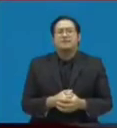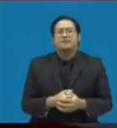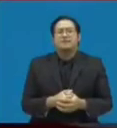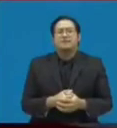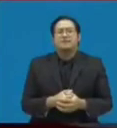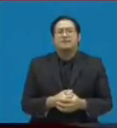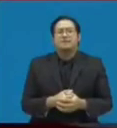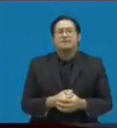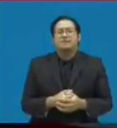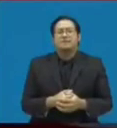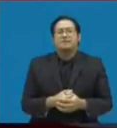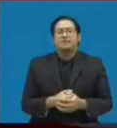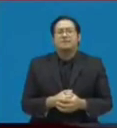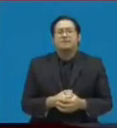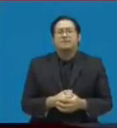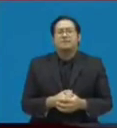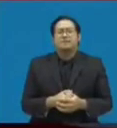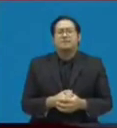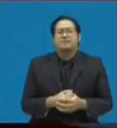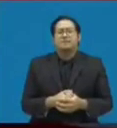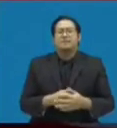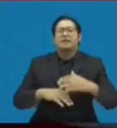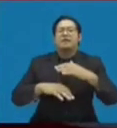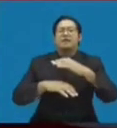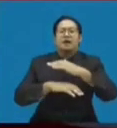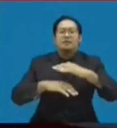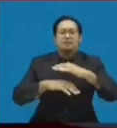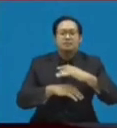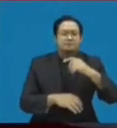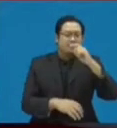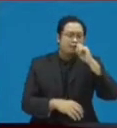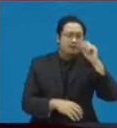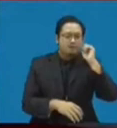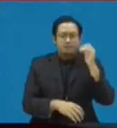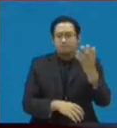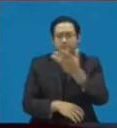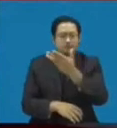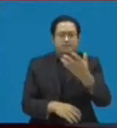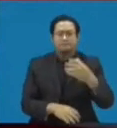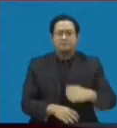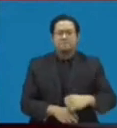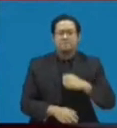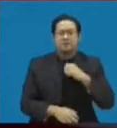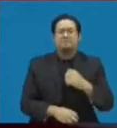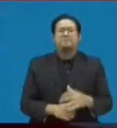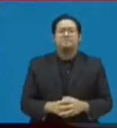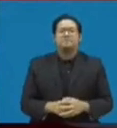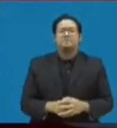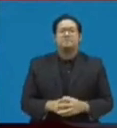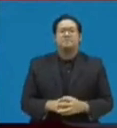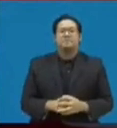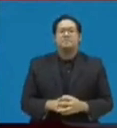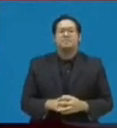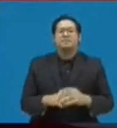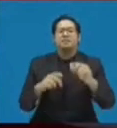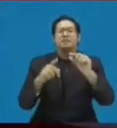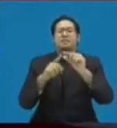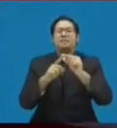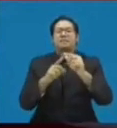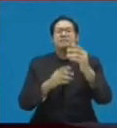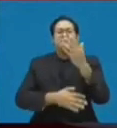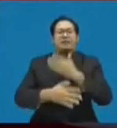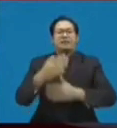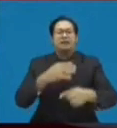Bapak Ibu para atlet yang saya banggakan di peparnas ini menyampaikan